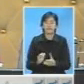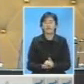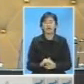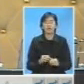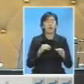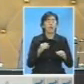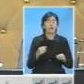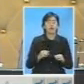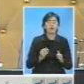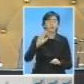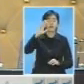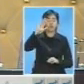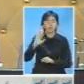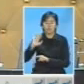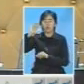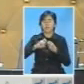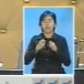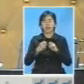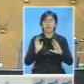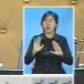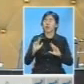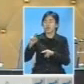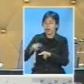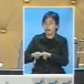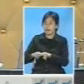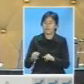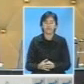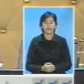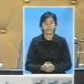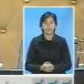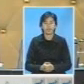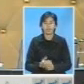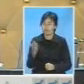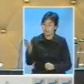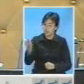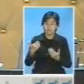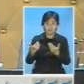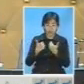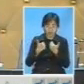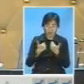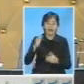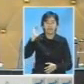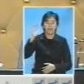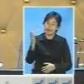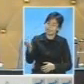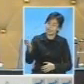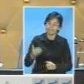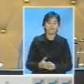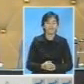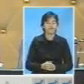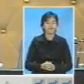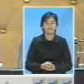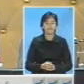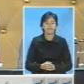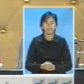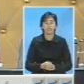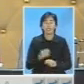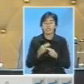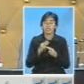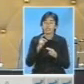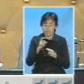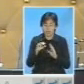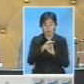มือนเดิมอีกฮะท่านนั่งผมเข้าใจแล้วครับผมให้สิทธิ์เฉพาะผู้ถูกพาดพิงนะครับก็ในส่วนที่เสียหาย